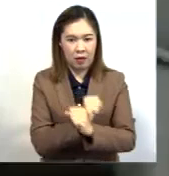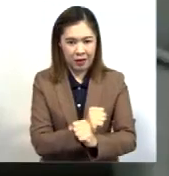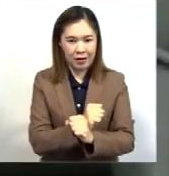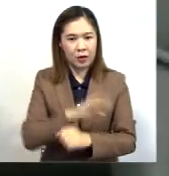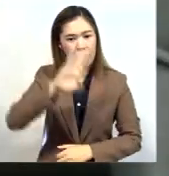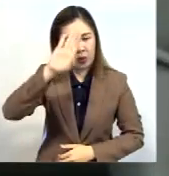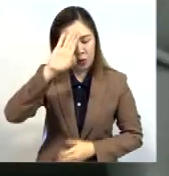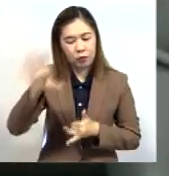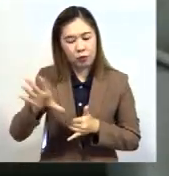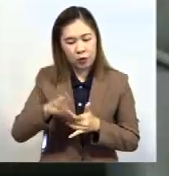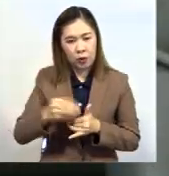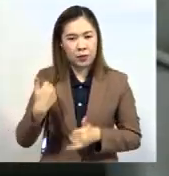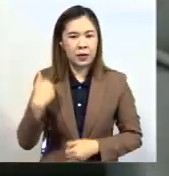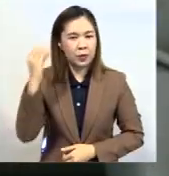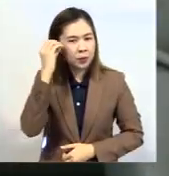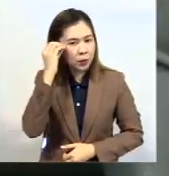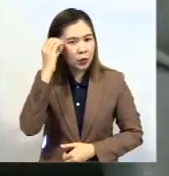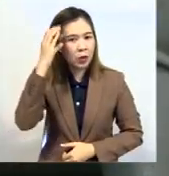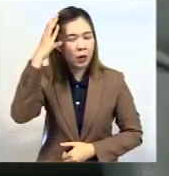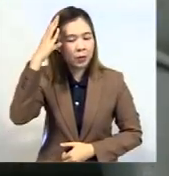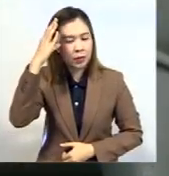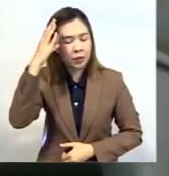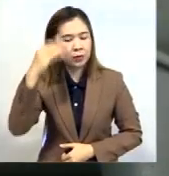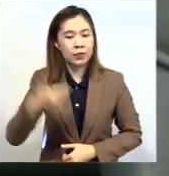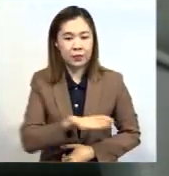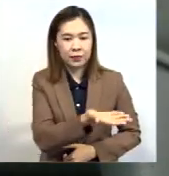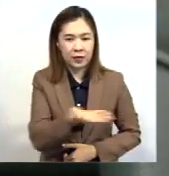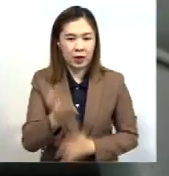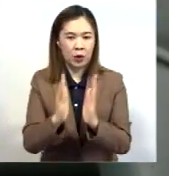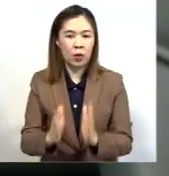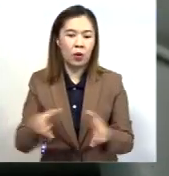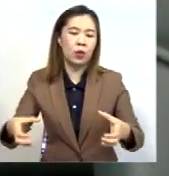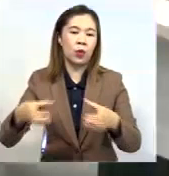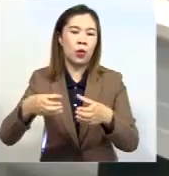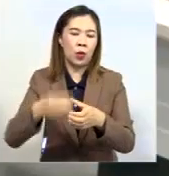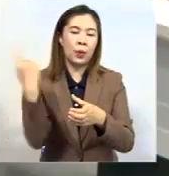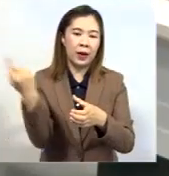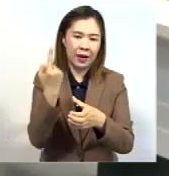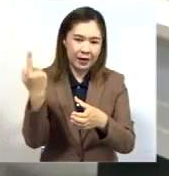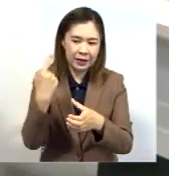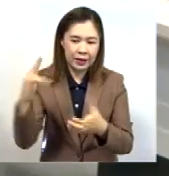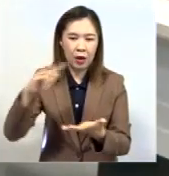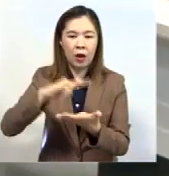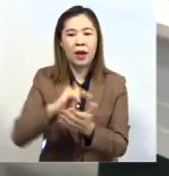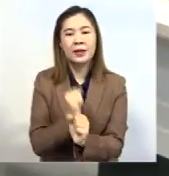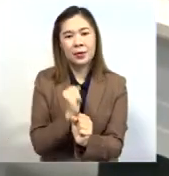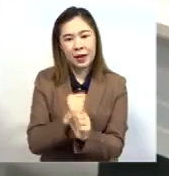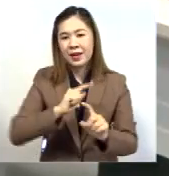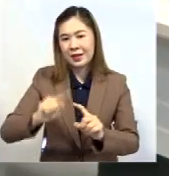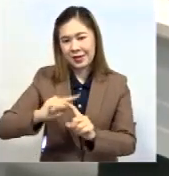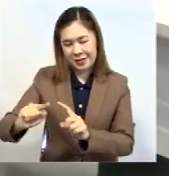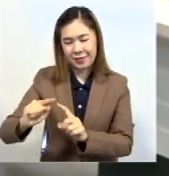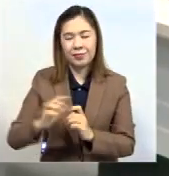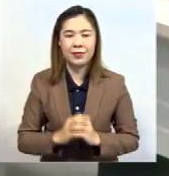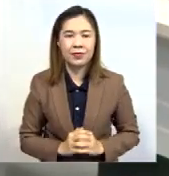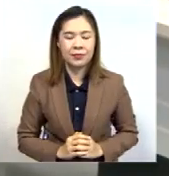คด้วยการให้ความรู้ในการป้องกันทั้งกับตัวนักท่องเที่ยวและกลุ่มคนที่ต้องเดินทางมาทำงานแล้วก็ใกล้ชิดกับนักท่